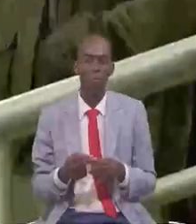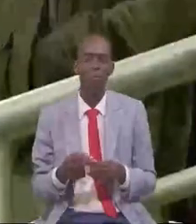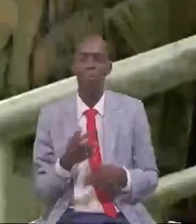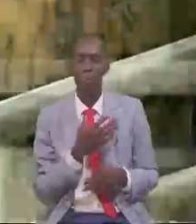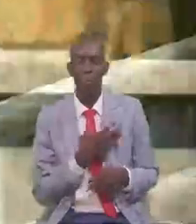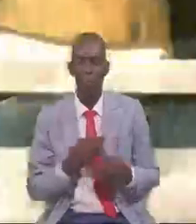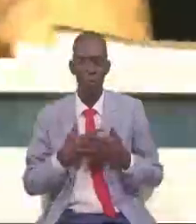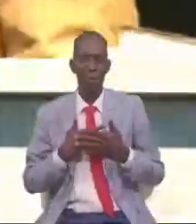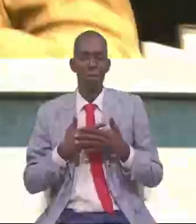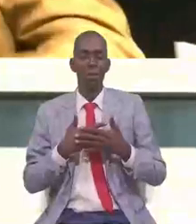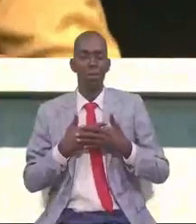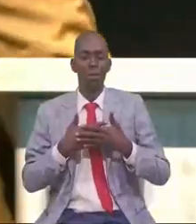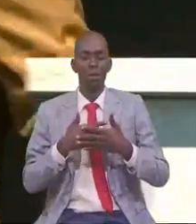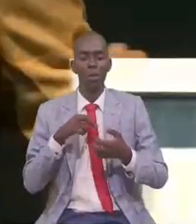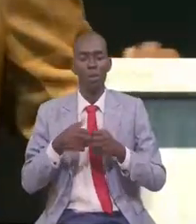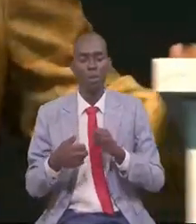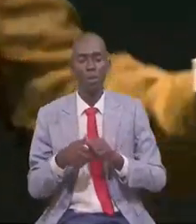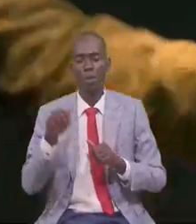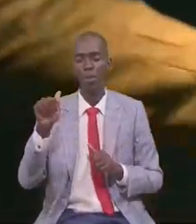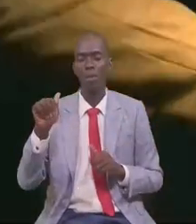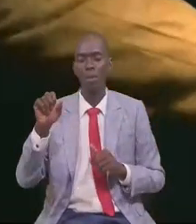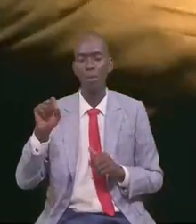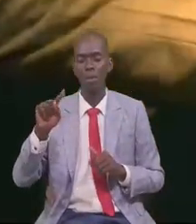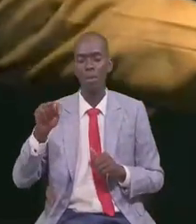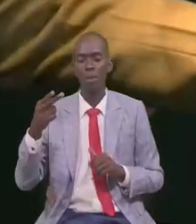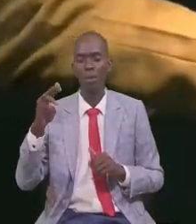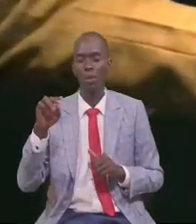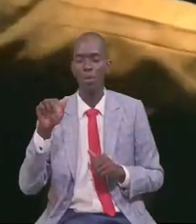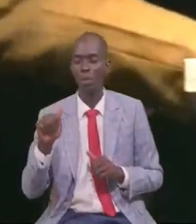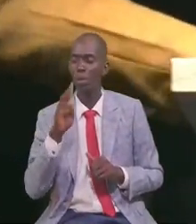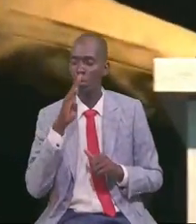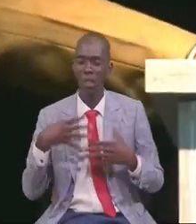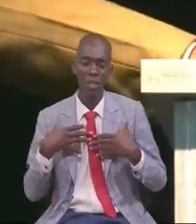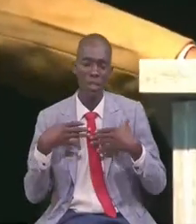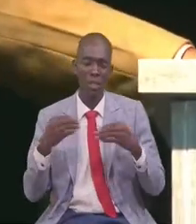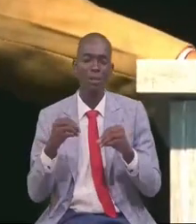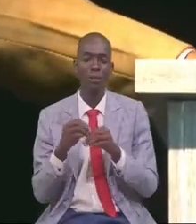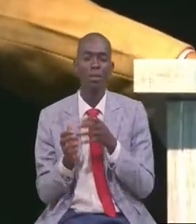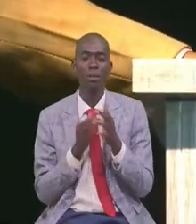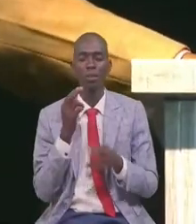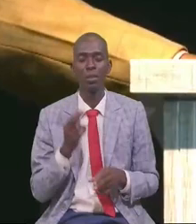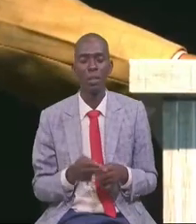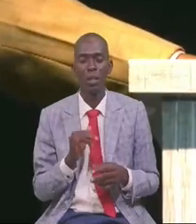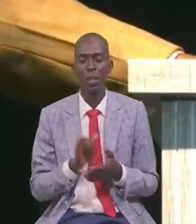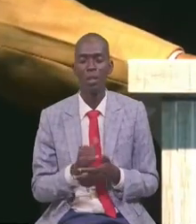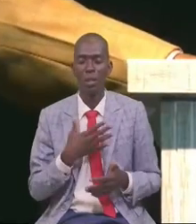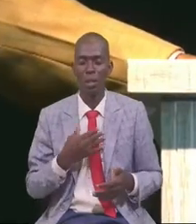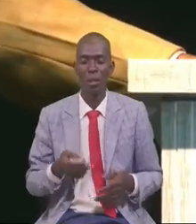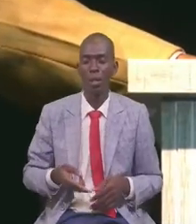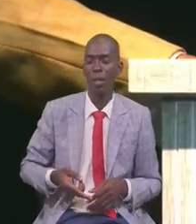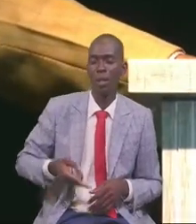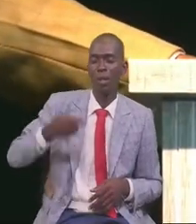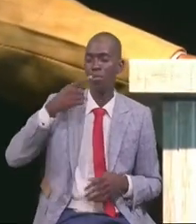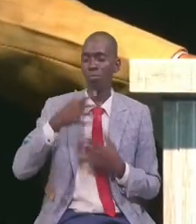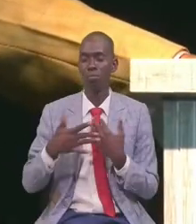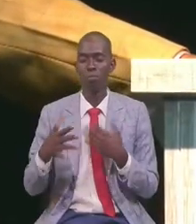Problème respiratoire, asthme, sois guéri au nom de Jésus. Hypertension, sois guéri au nom